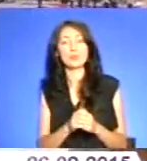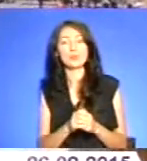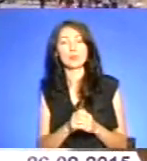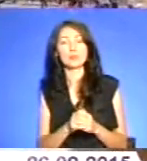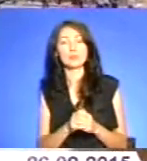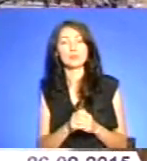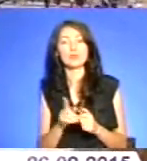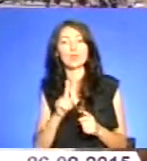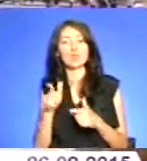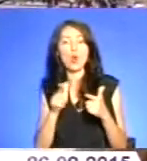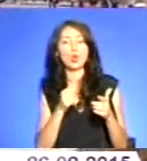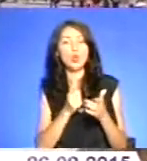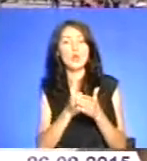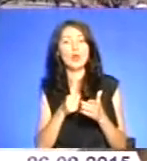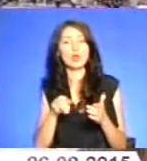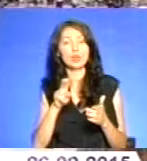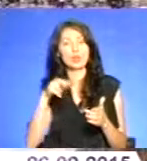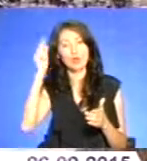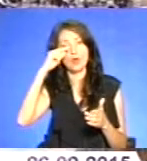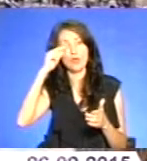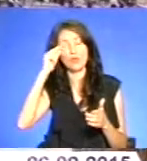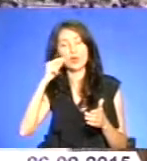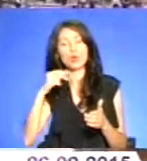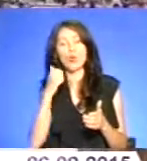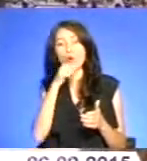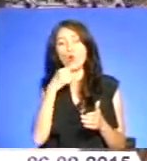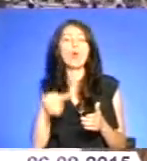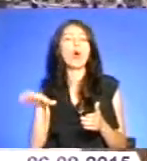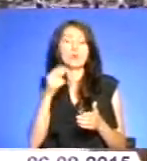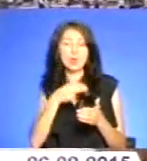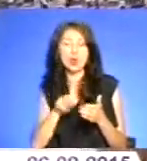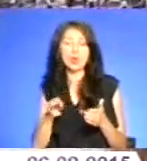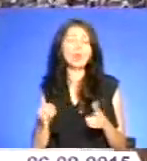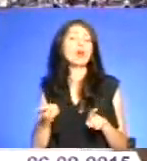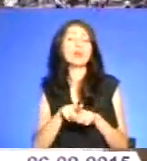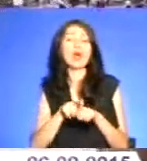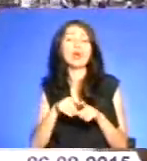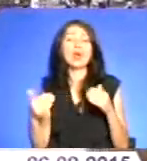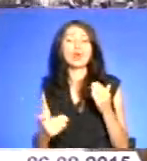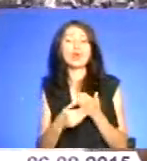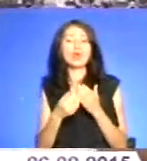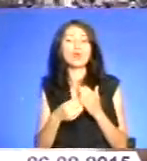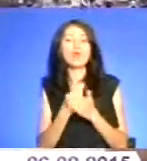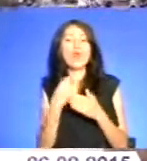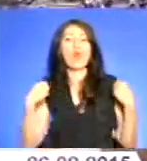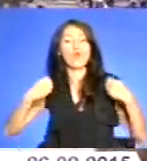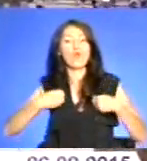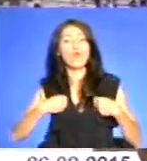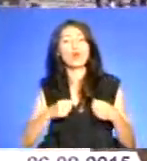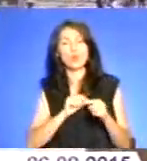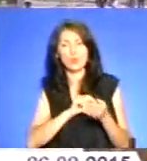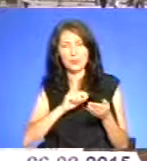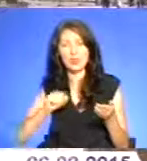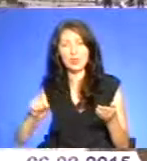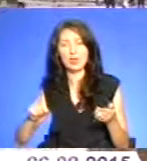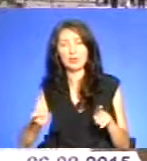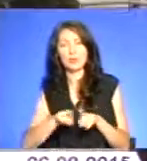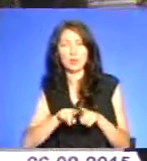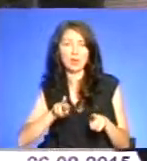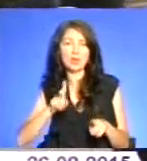Ти готова вже до нового навчального року? Тобто все придбала? Так, я вже все купила, нову навчальну форму, канцелярію, так як